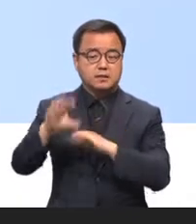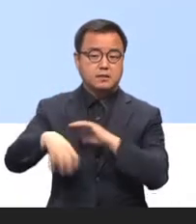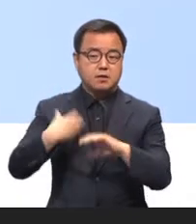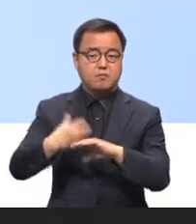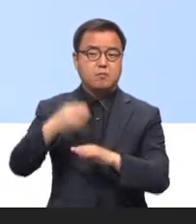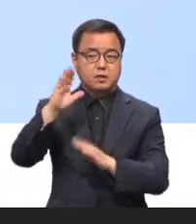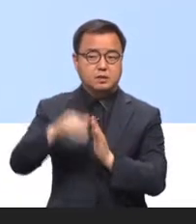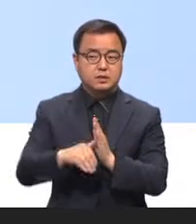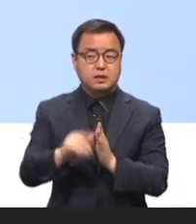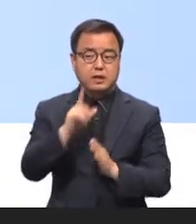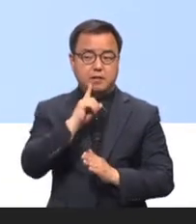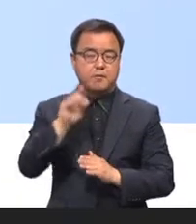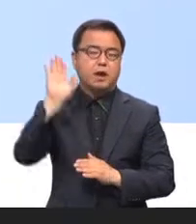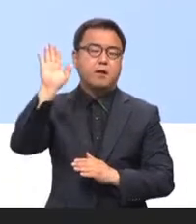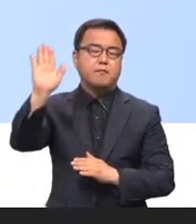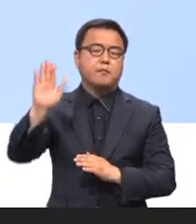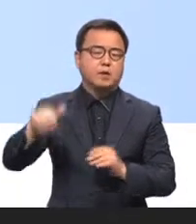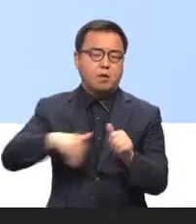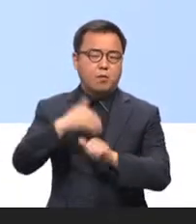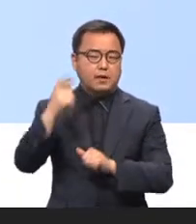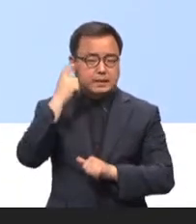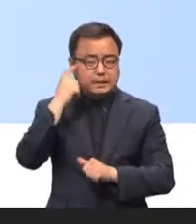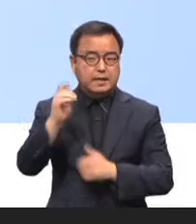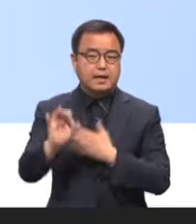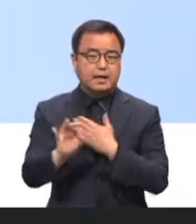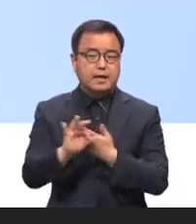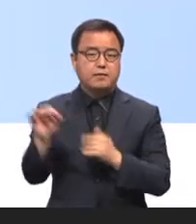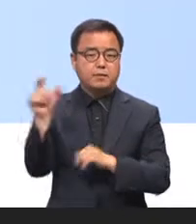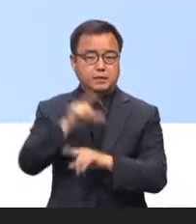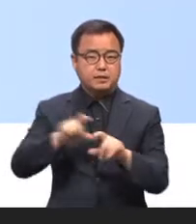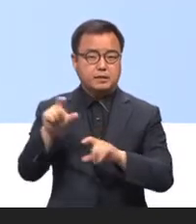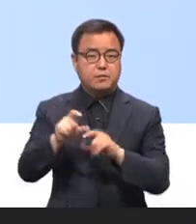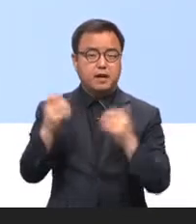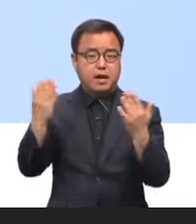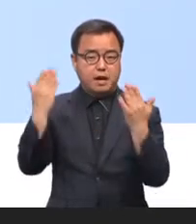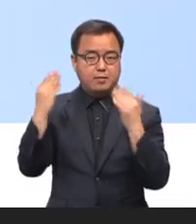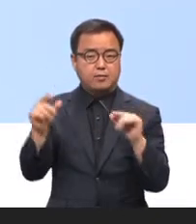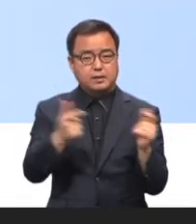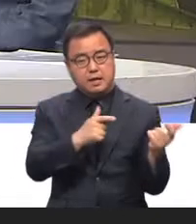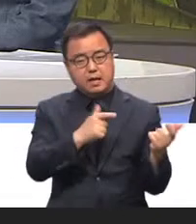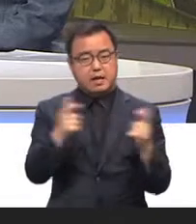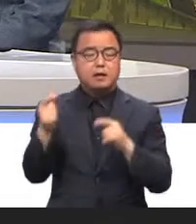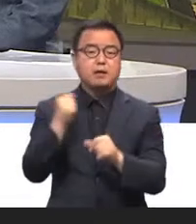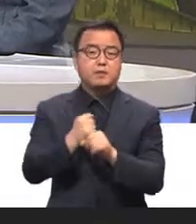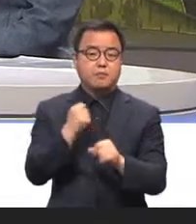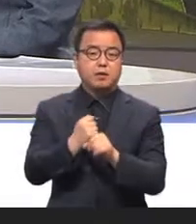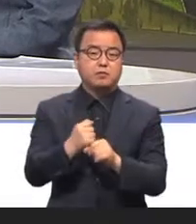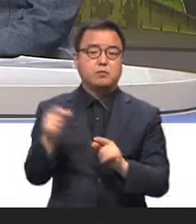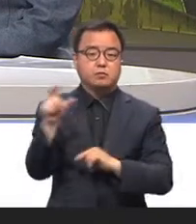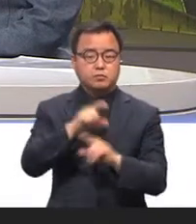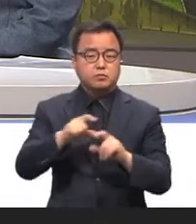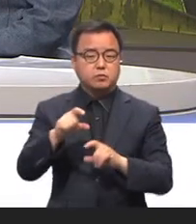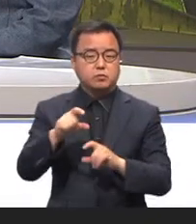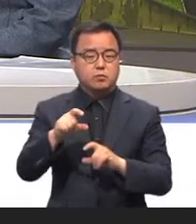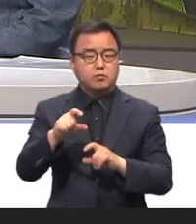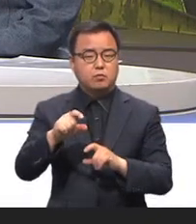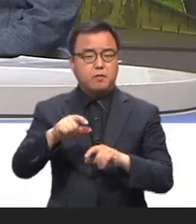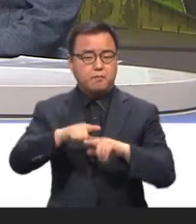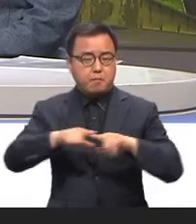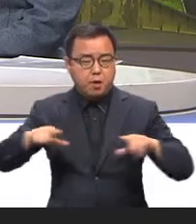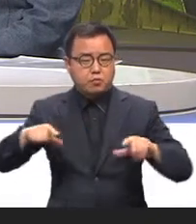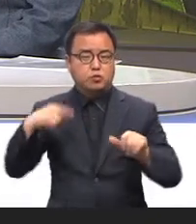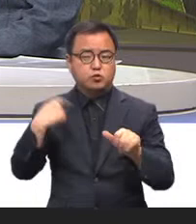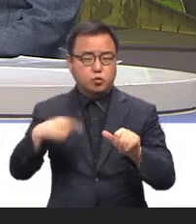미래 교육 환경을 고려했을 때 예 좀 더 학교를 다양하고 또 수월성 교육과 또 평등성